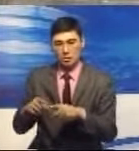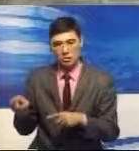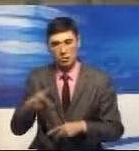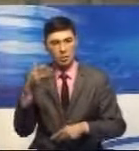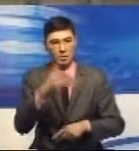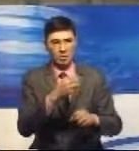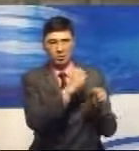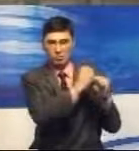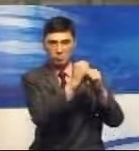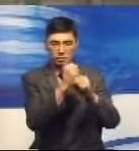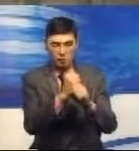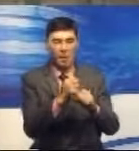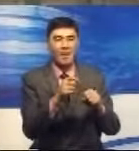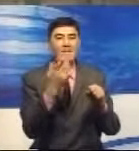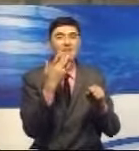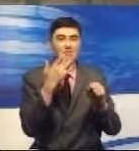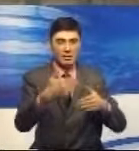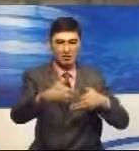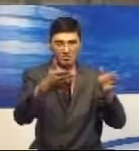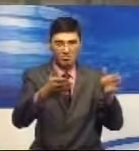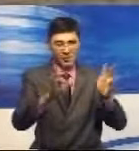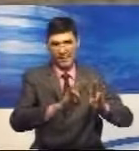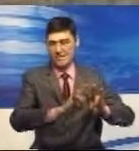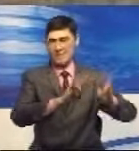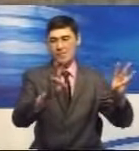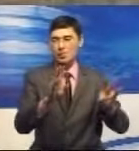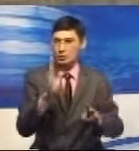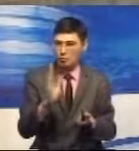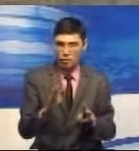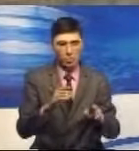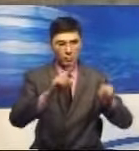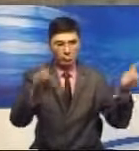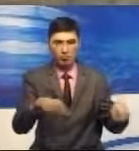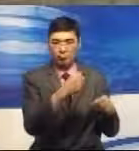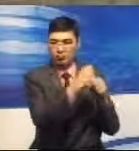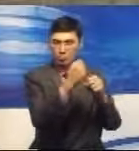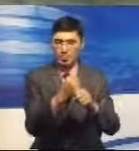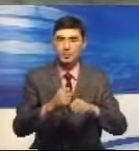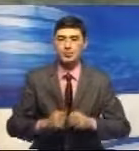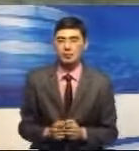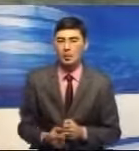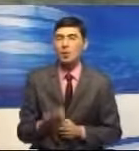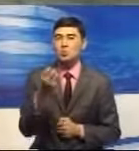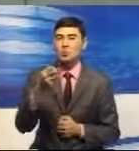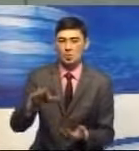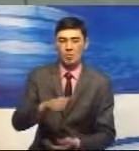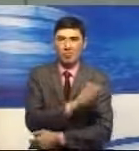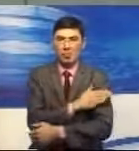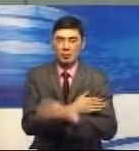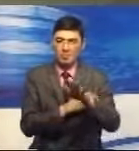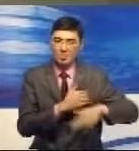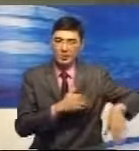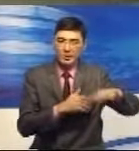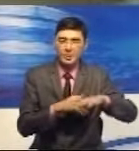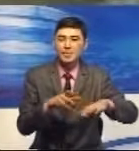келбетін сақтауы тиіс. Бұл нысандардың жағдайы бір жақты болғанымен, сол жағалауда салынбай қалған мешіттің мәселесі белгісіз